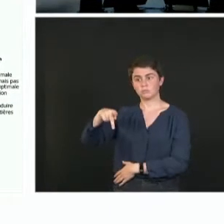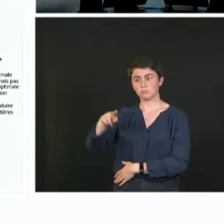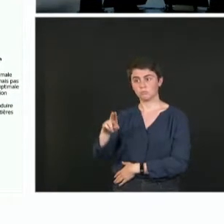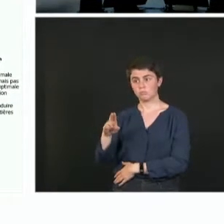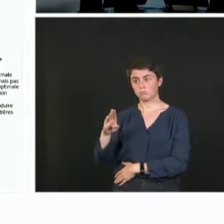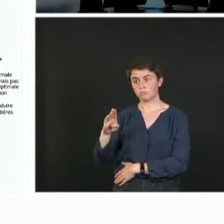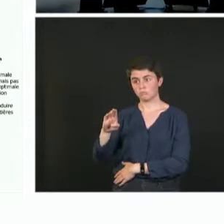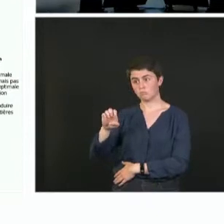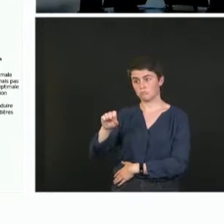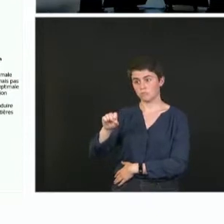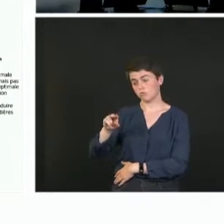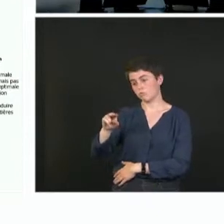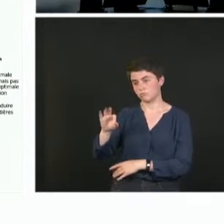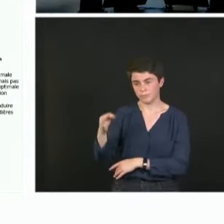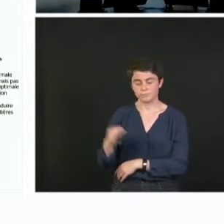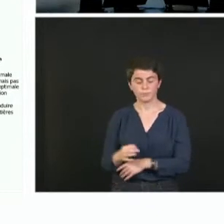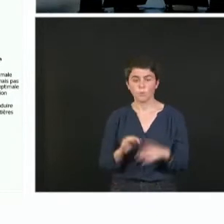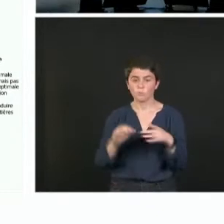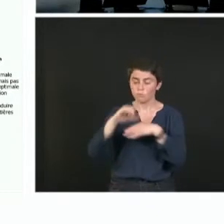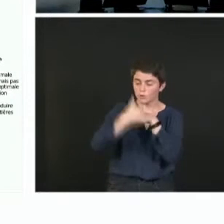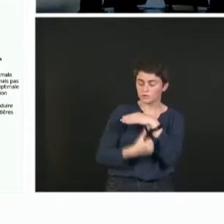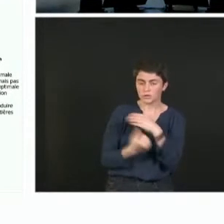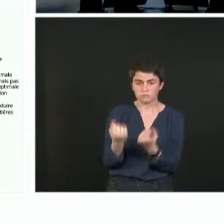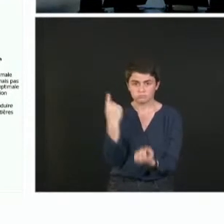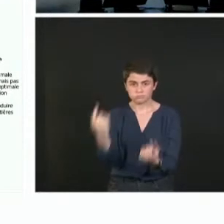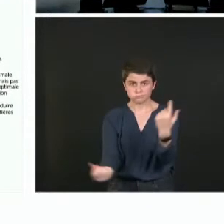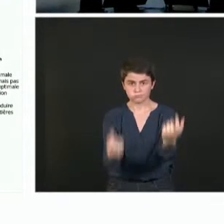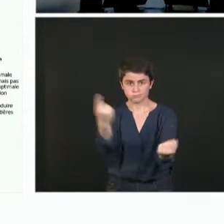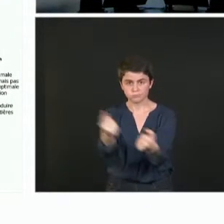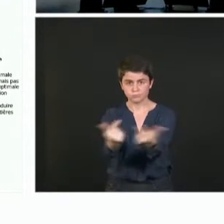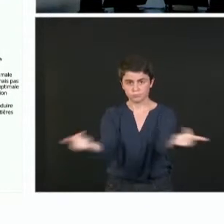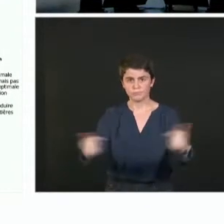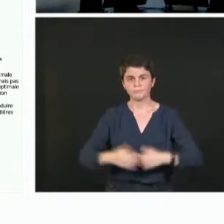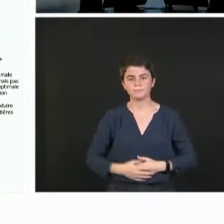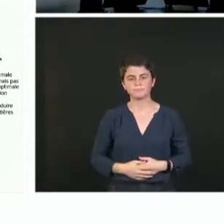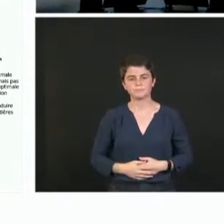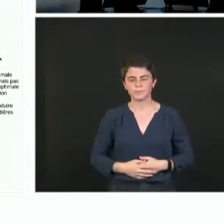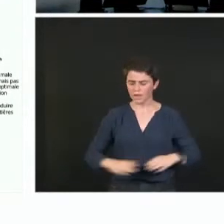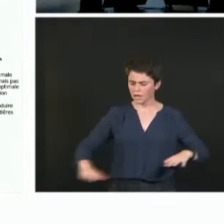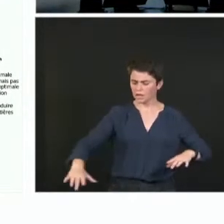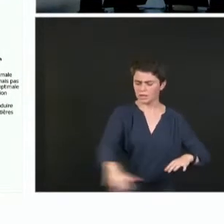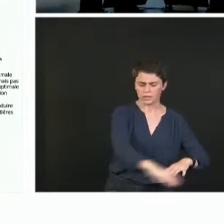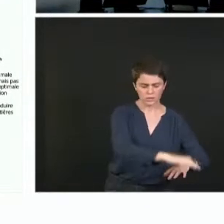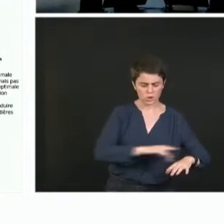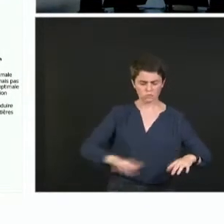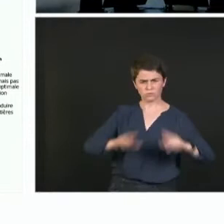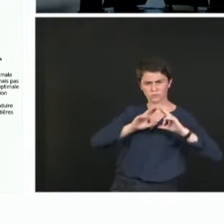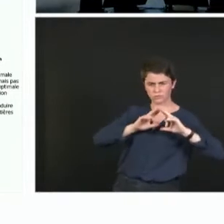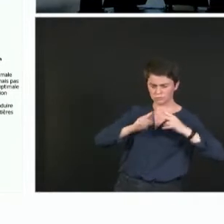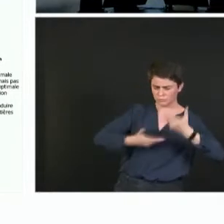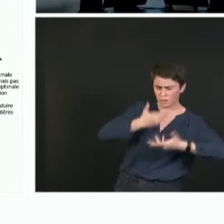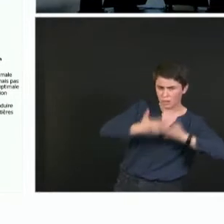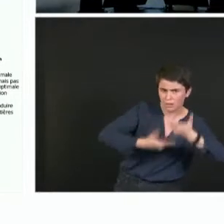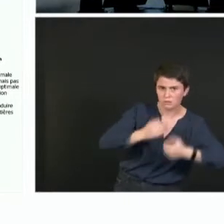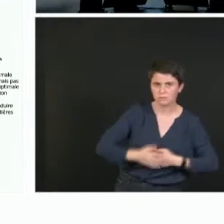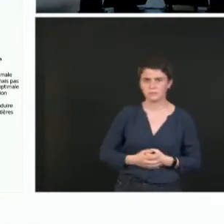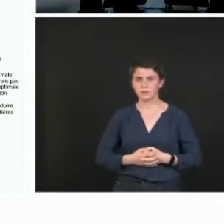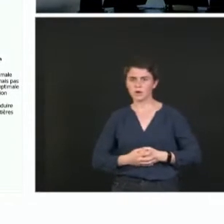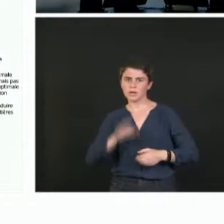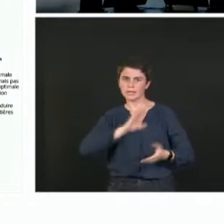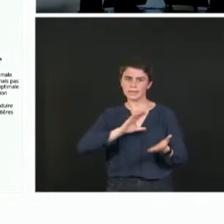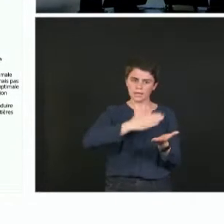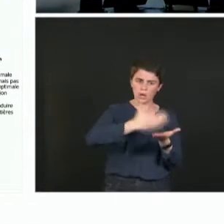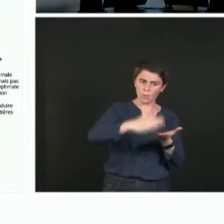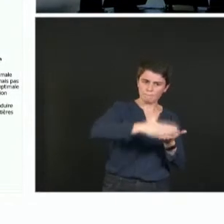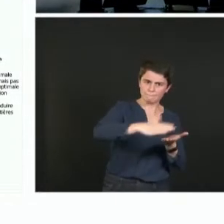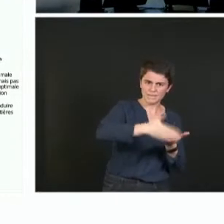s'adapter. On a beaucoup parlé des sols. On a parlé de déminéraliser, de désimperméabiliser les